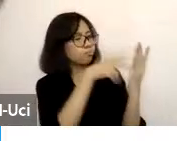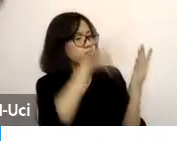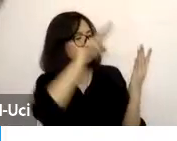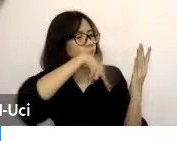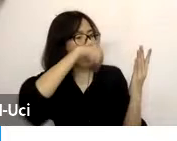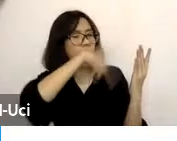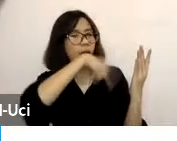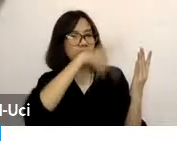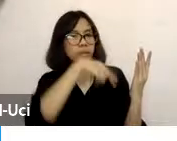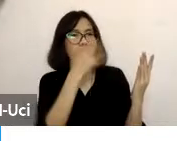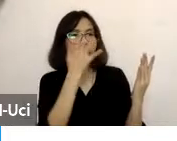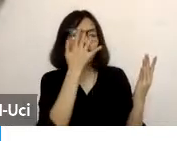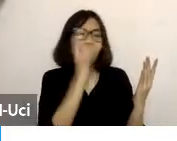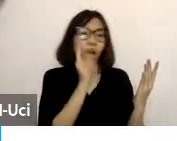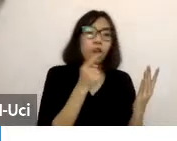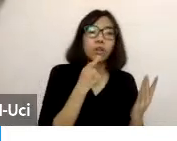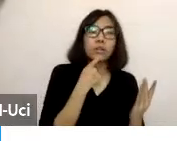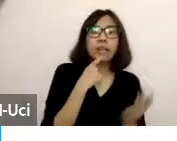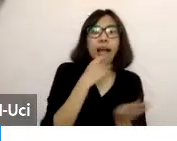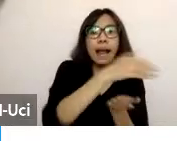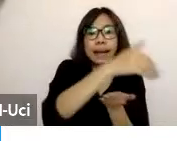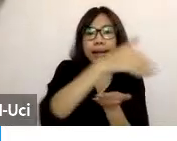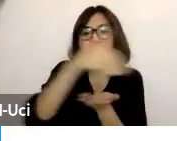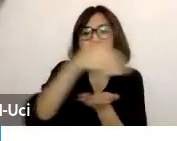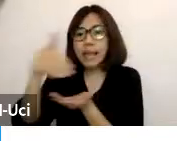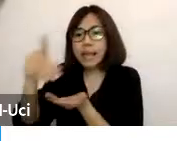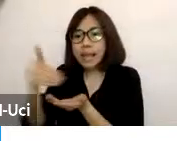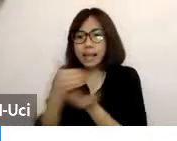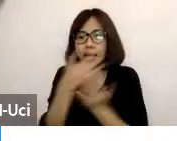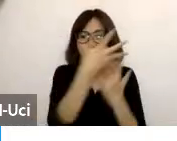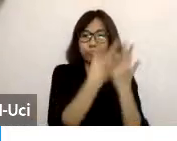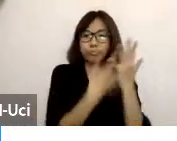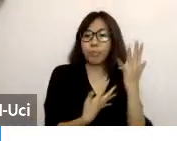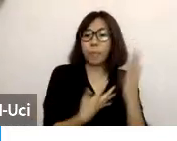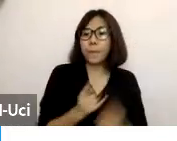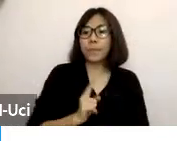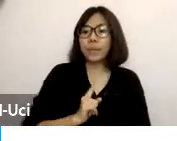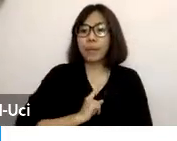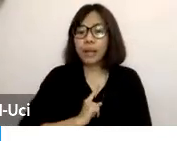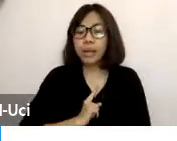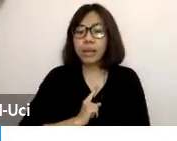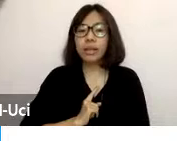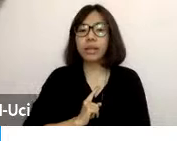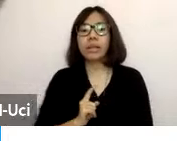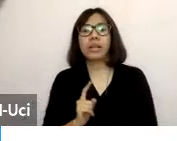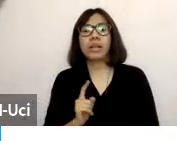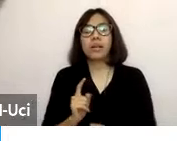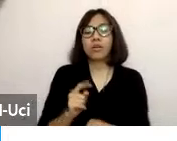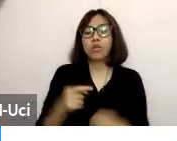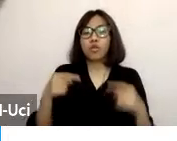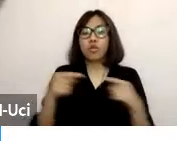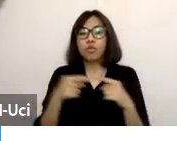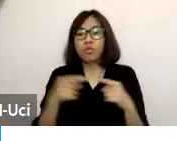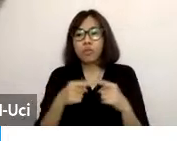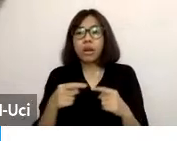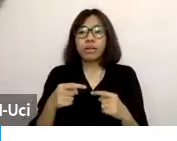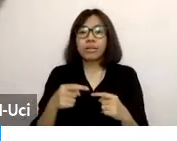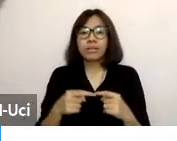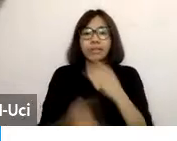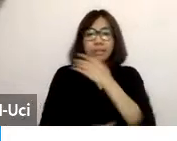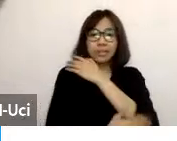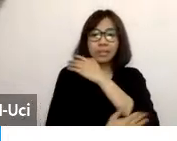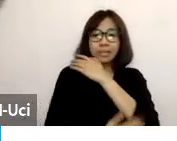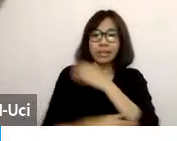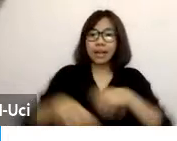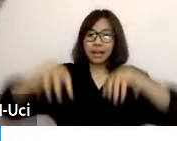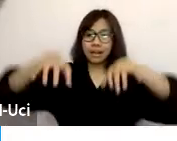untuk khusus sudah pribadi ya bahwa apa namanya kerjasama regional penting yang Bahkan nah